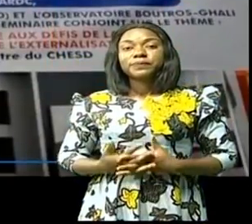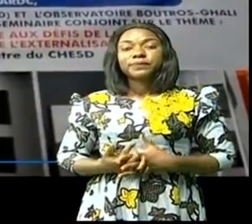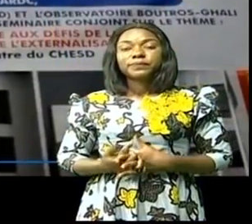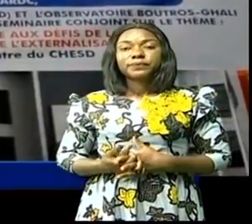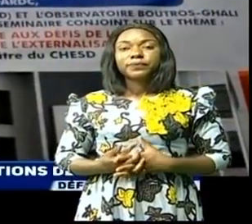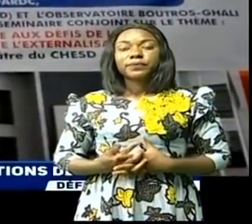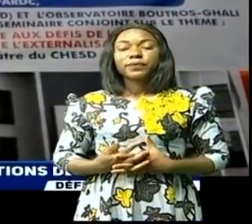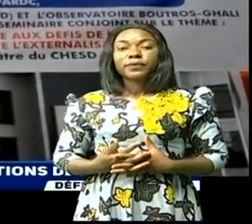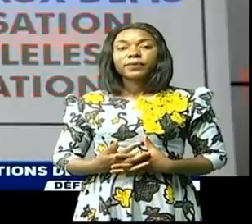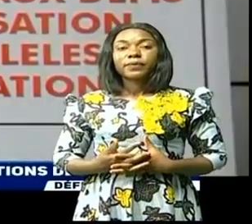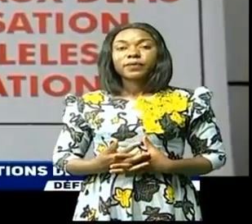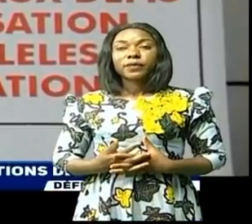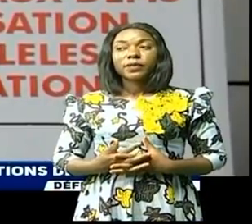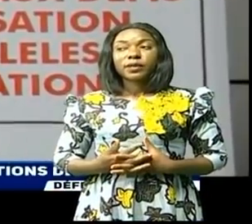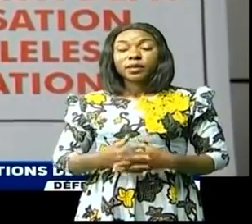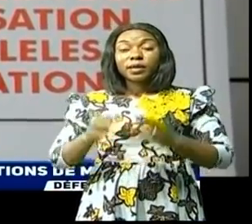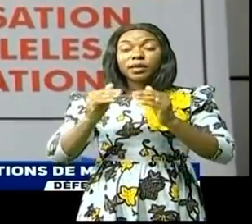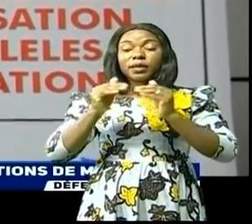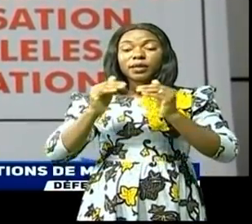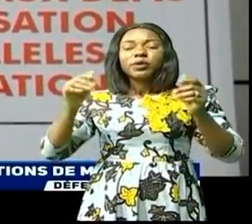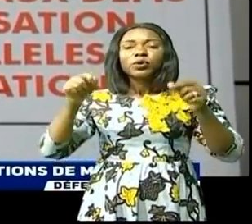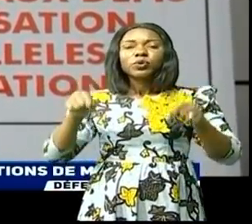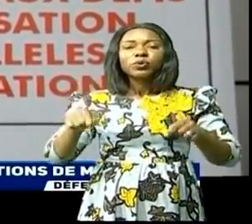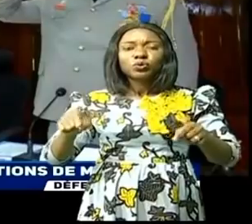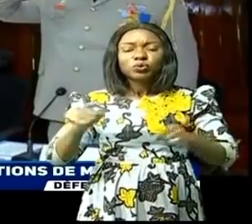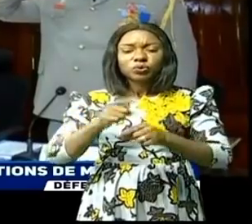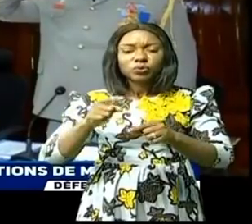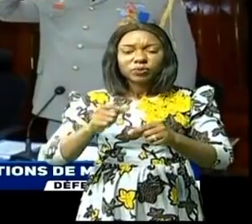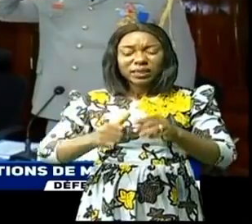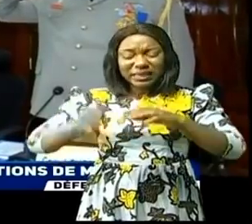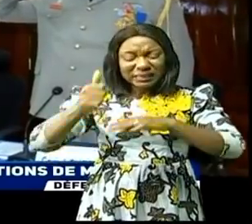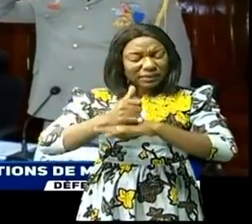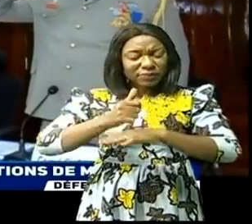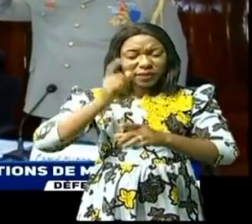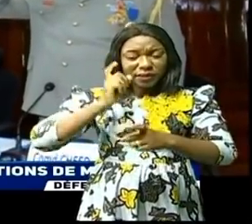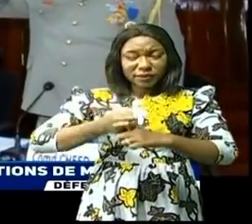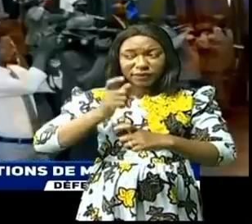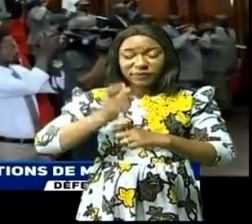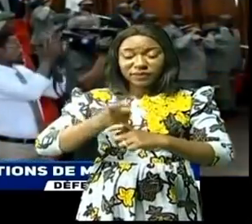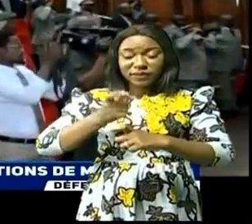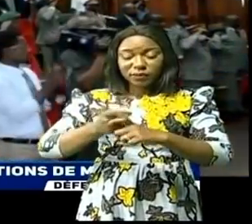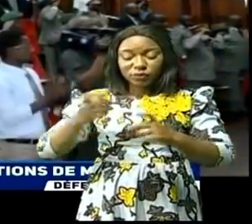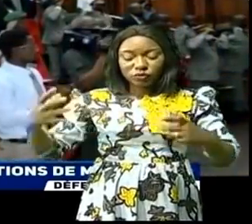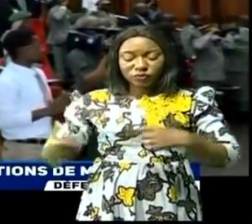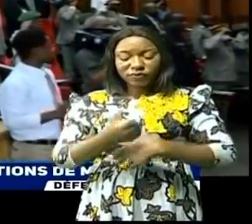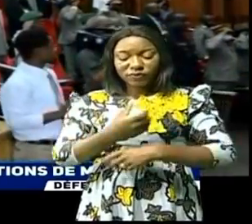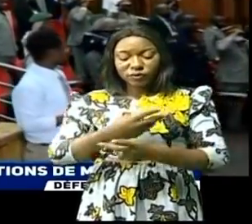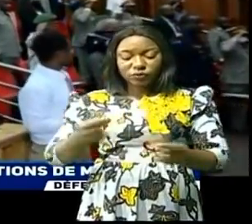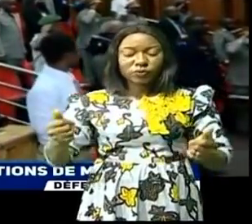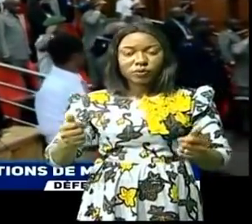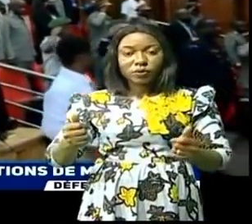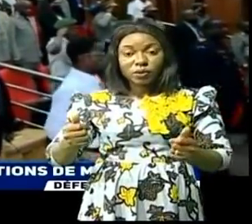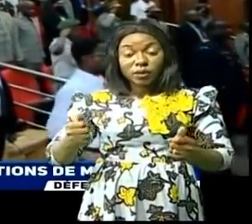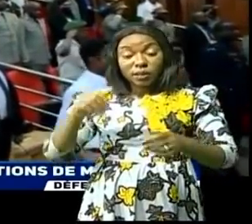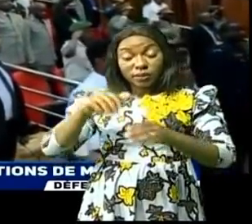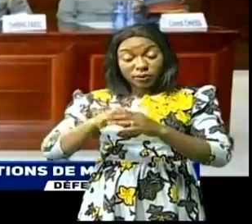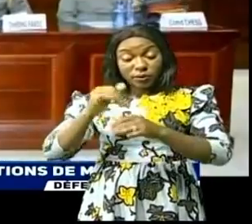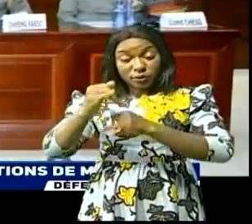Les outils des opérations de paix semblent aujourd'hui inadaptés pour apporter une résolution des conflits dans certaines régions du monde. C'est